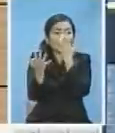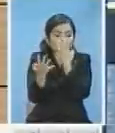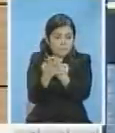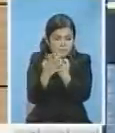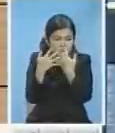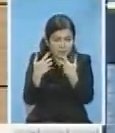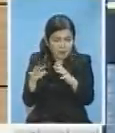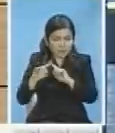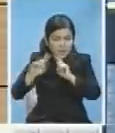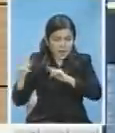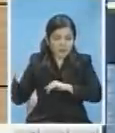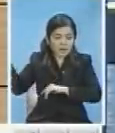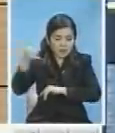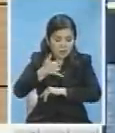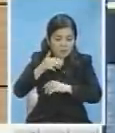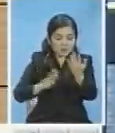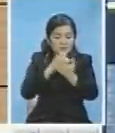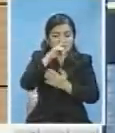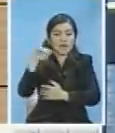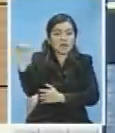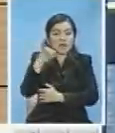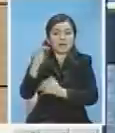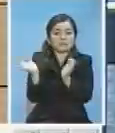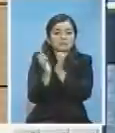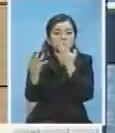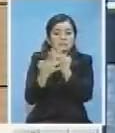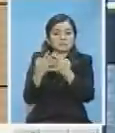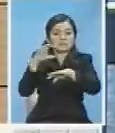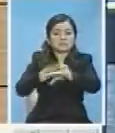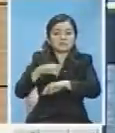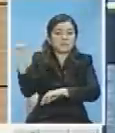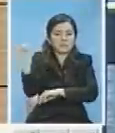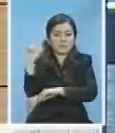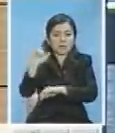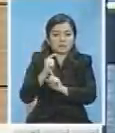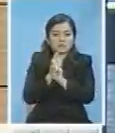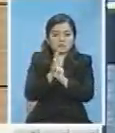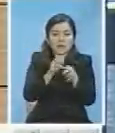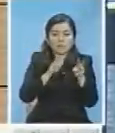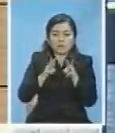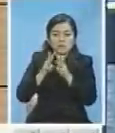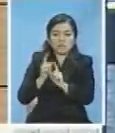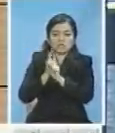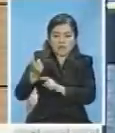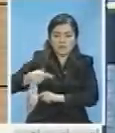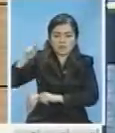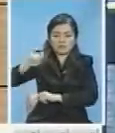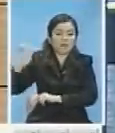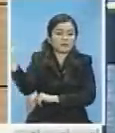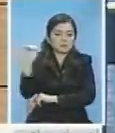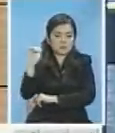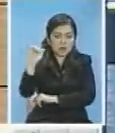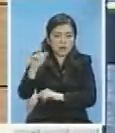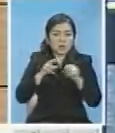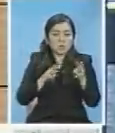และท่านก็ไม่ได้เข้ามาจองจำในคุกเหมือนกับผู้ถูกตัดสินคดีโดยทั่วไปท่านใช้จังหวะใน